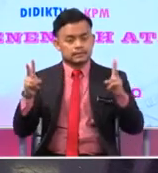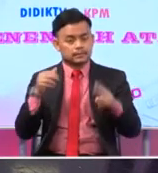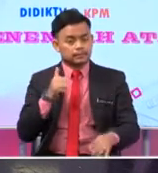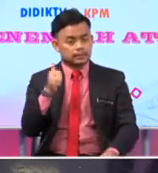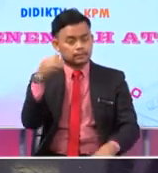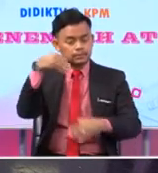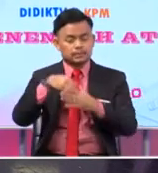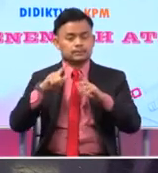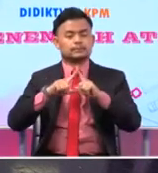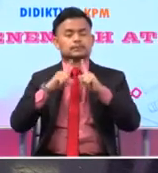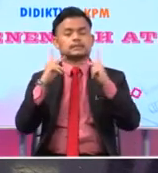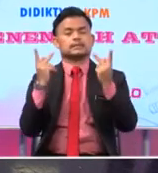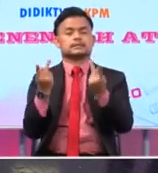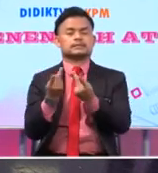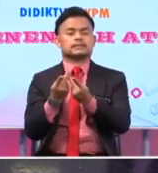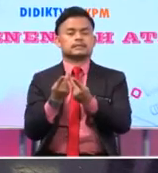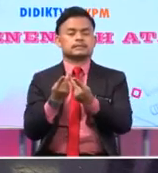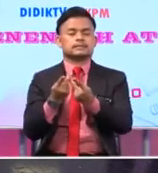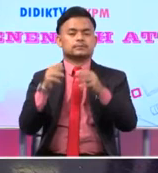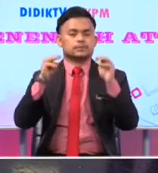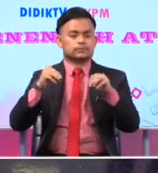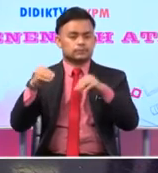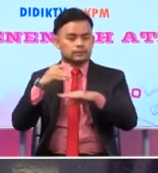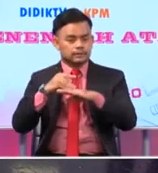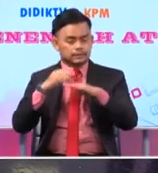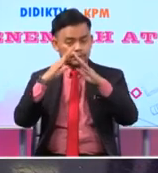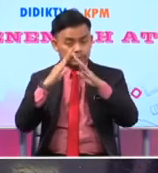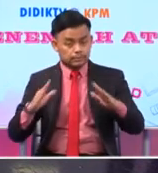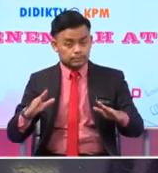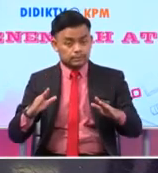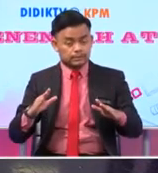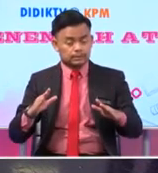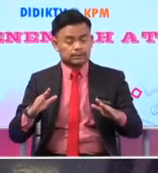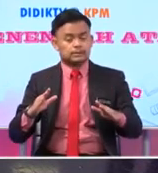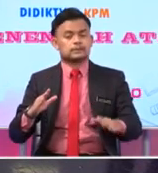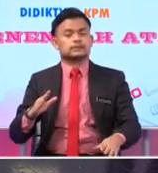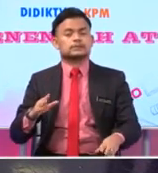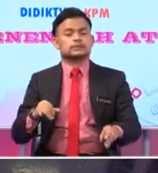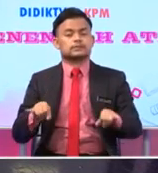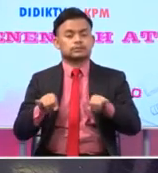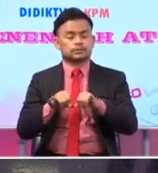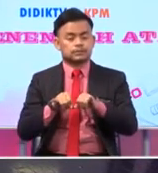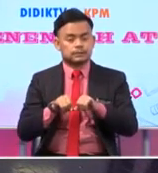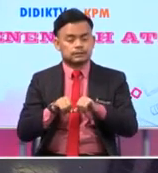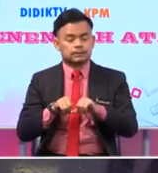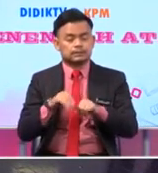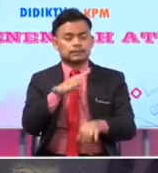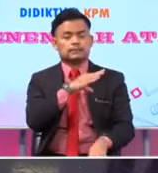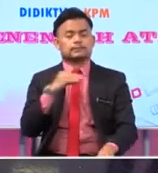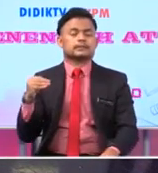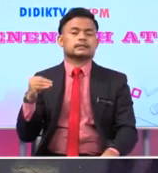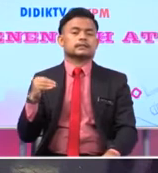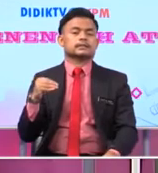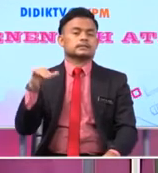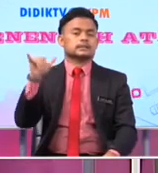kece kuharap Ah mudah di rumah juga dapat mengikuti sesi pembelajaran pada hari ini dengan